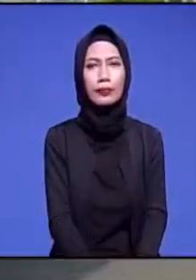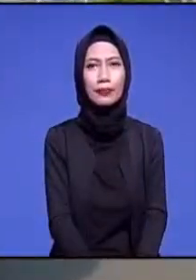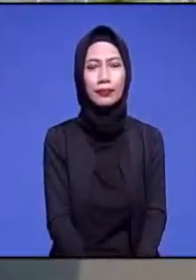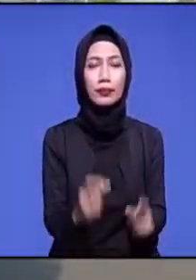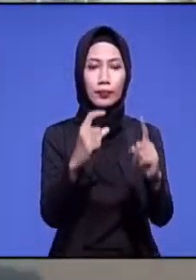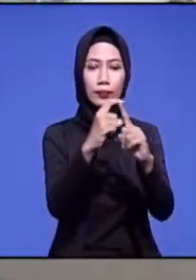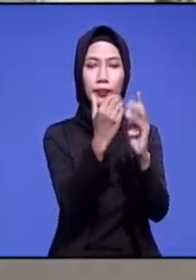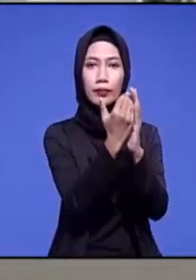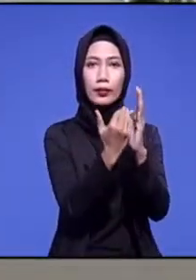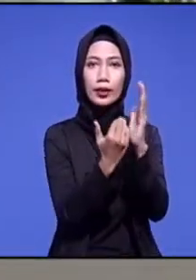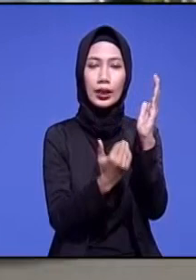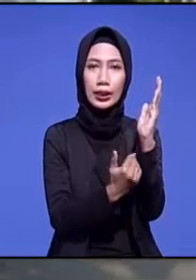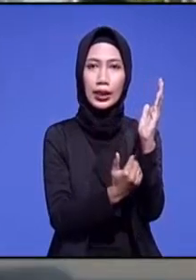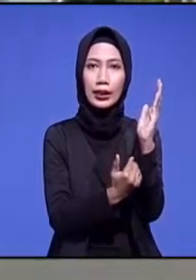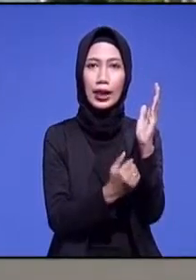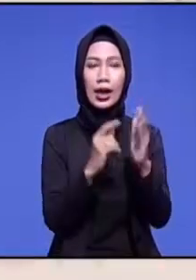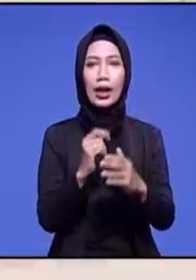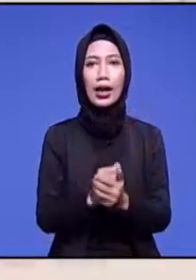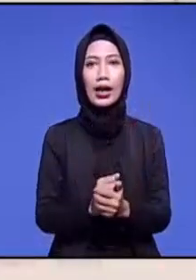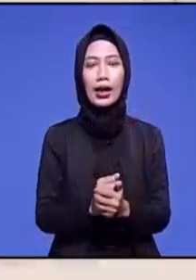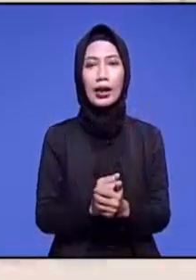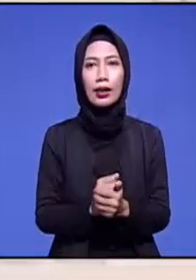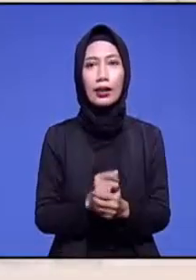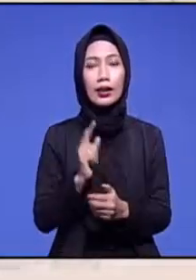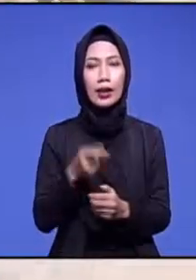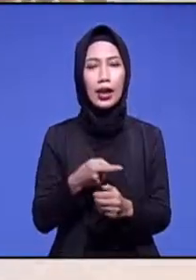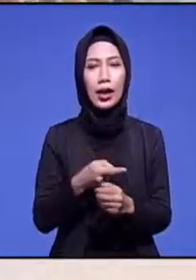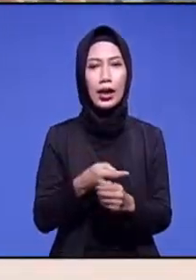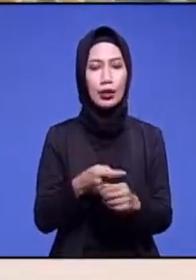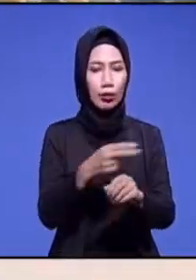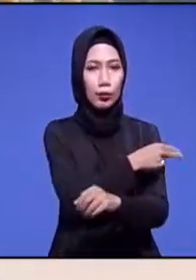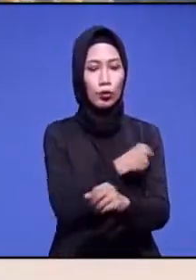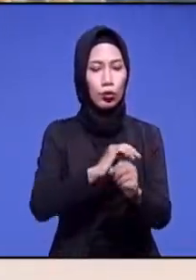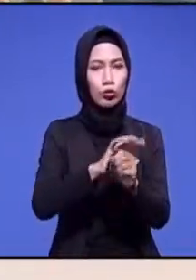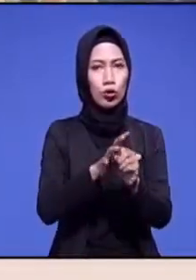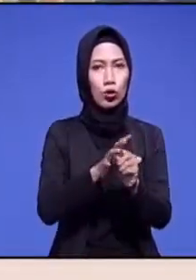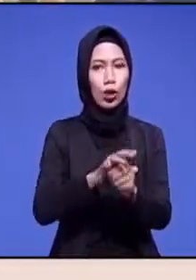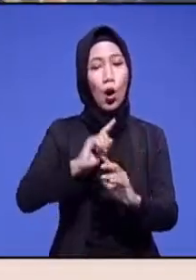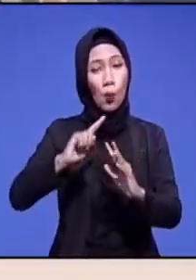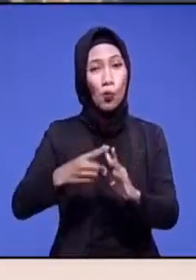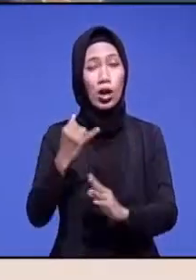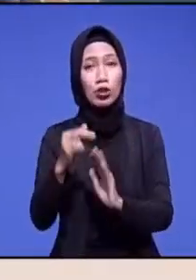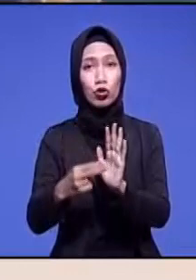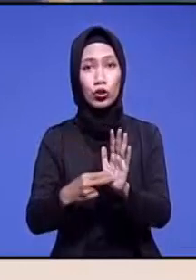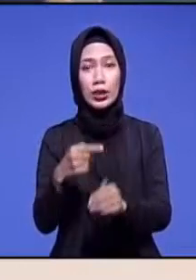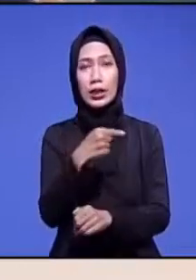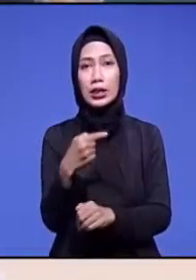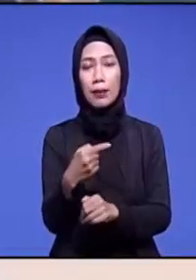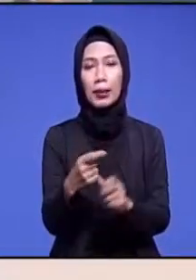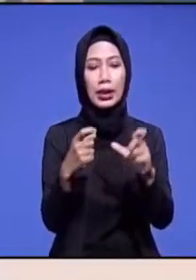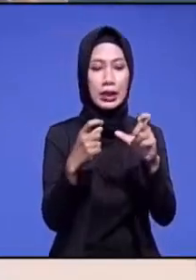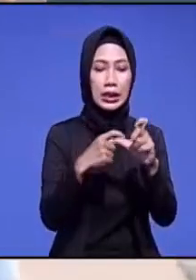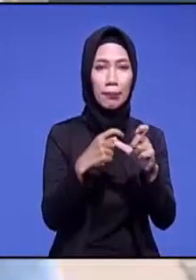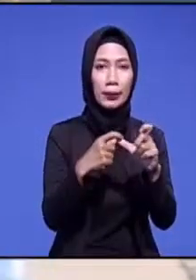Data yang dirangkum bidang data dan teknologi informasi Satgas Penanganan COVID-19 menyebut, sejak Juni hingga 12 September saat pemberlakuan